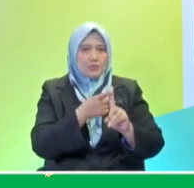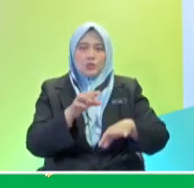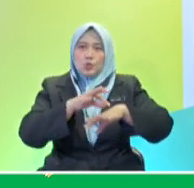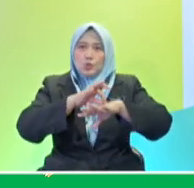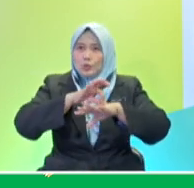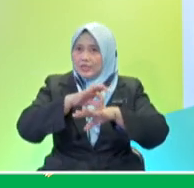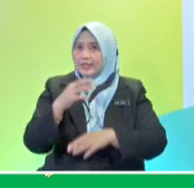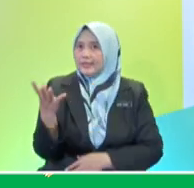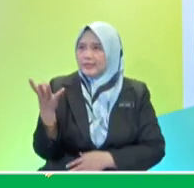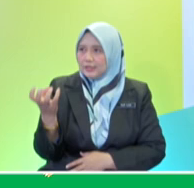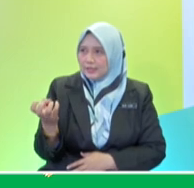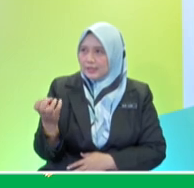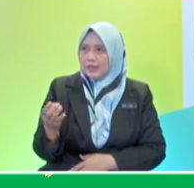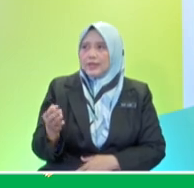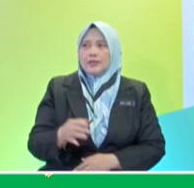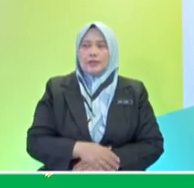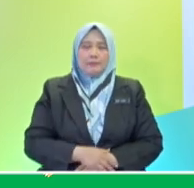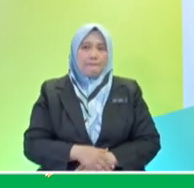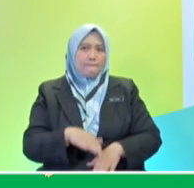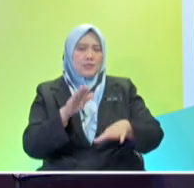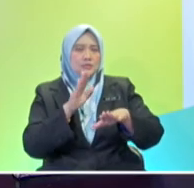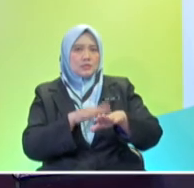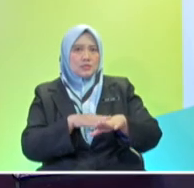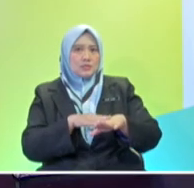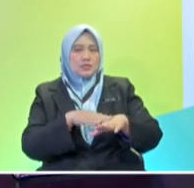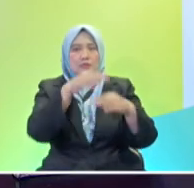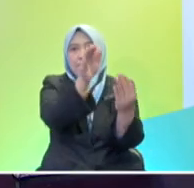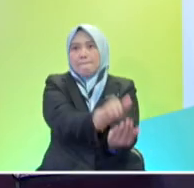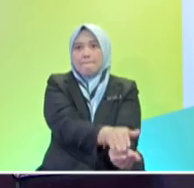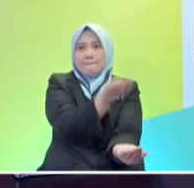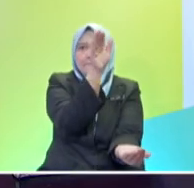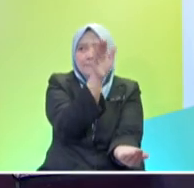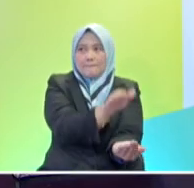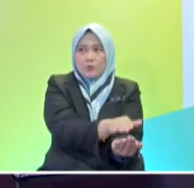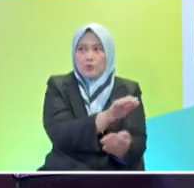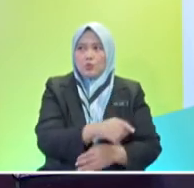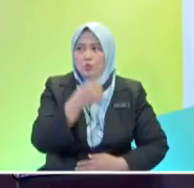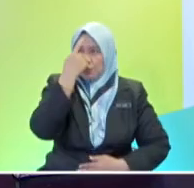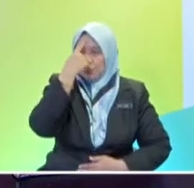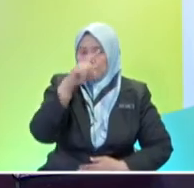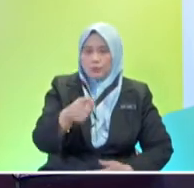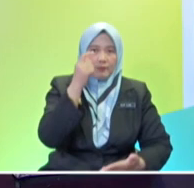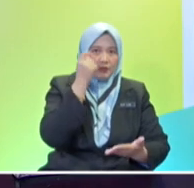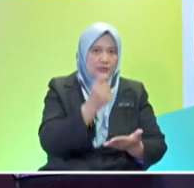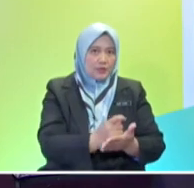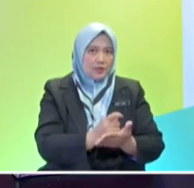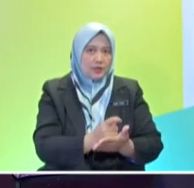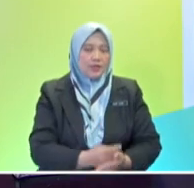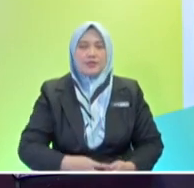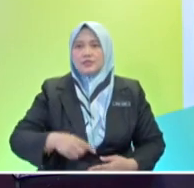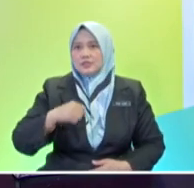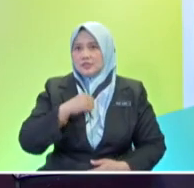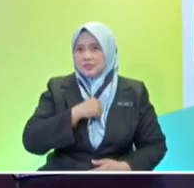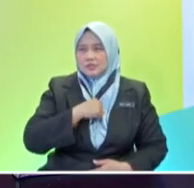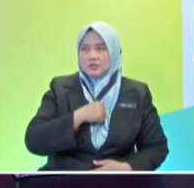keras pada mana satu haiwan yang ada di situ? Pada buaya, cikgu. Ya, untuk mempertahankan dirinya. Sekali